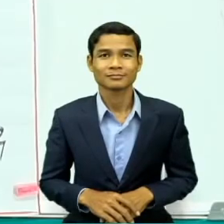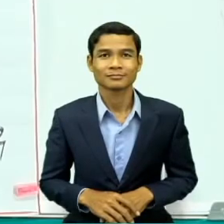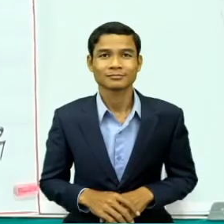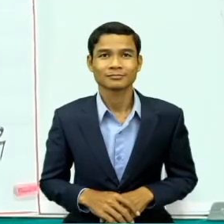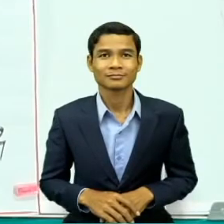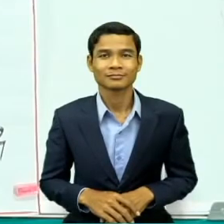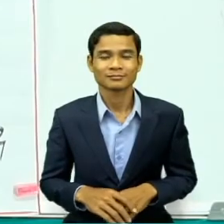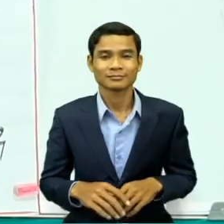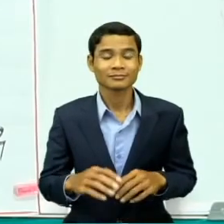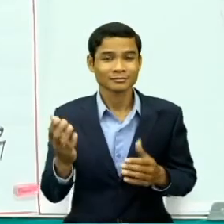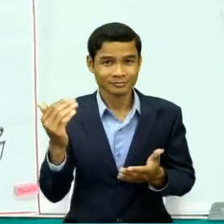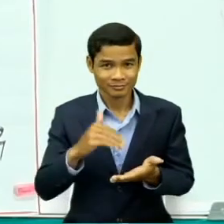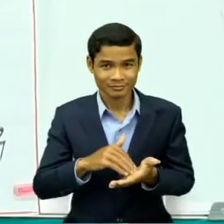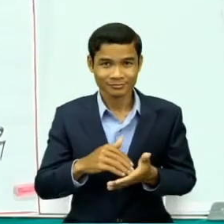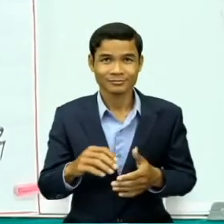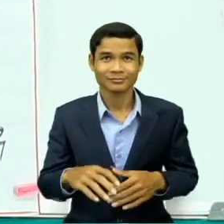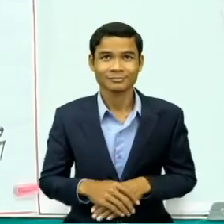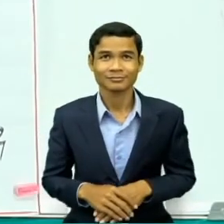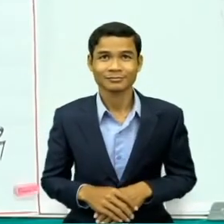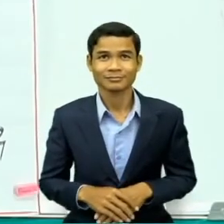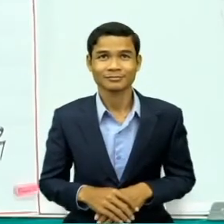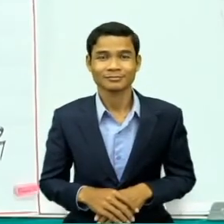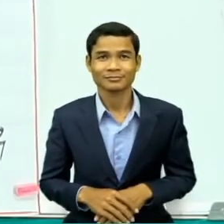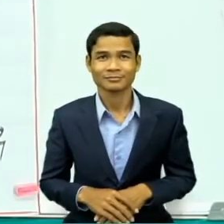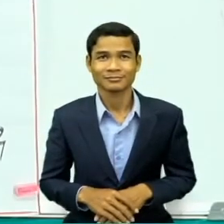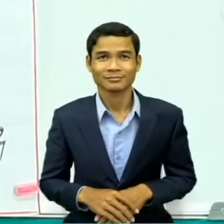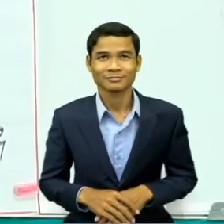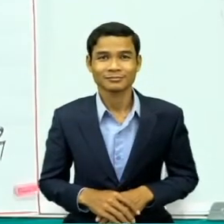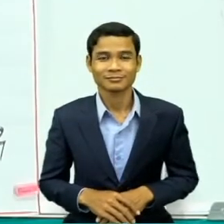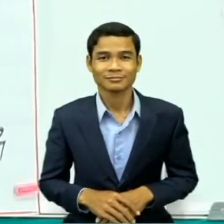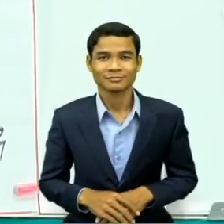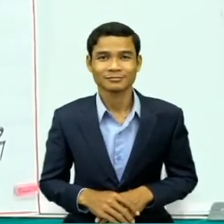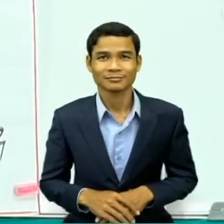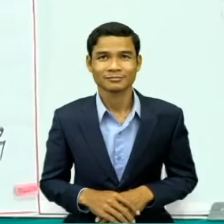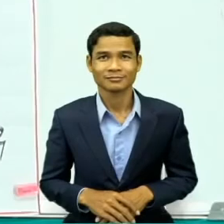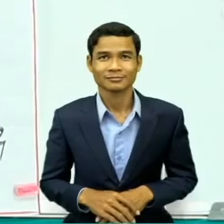chà mà đoan tiết ná cơn to tiết